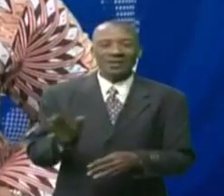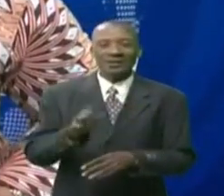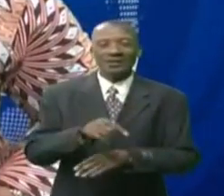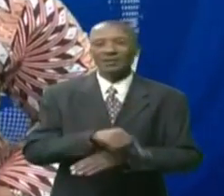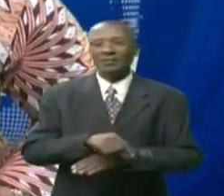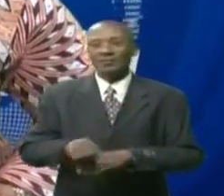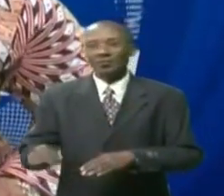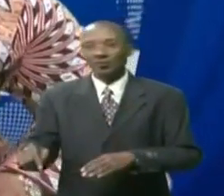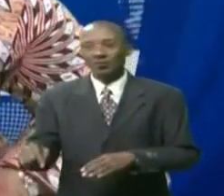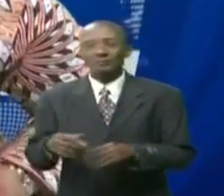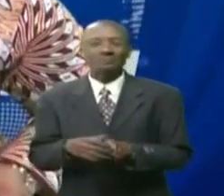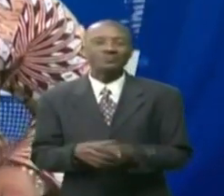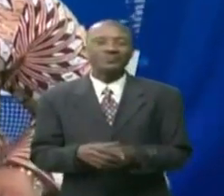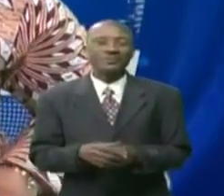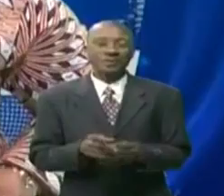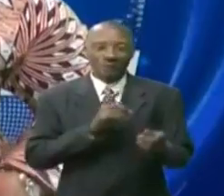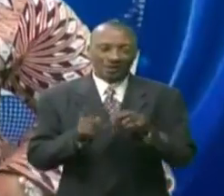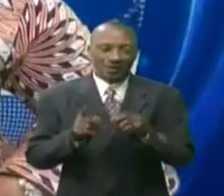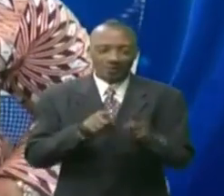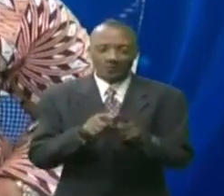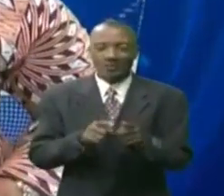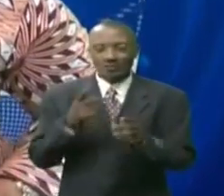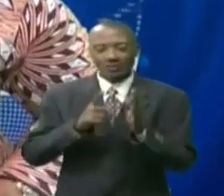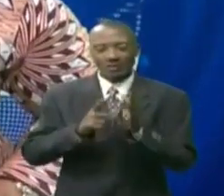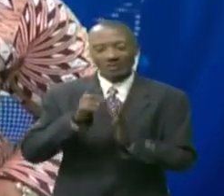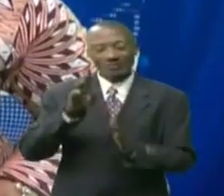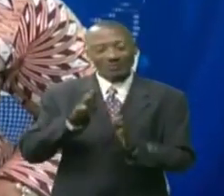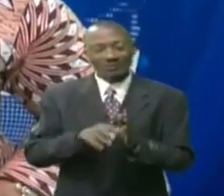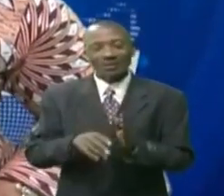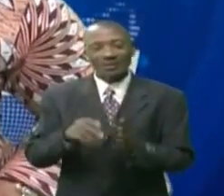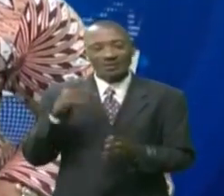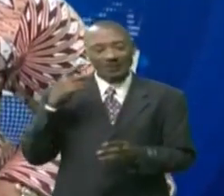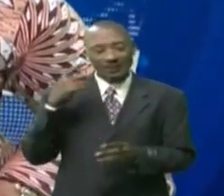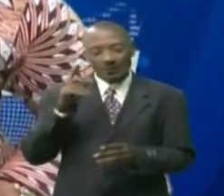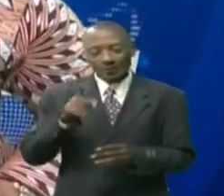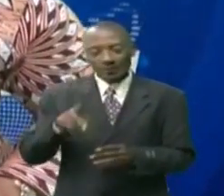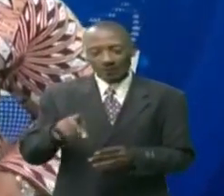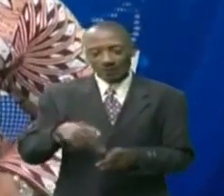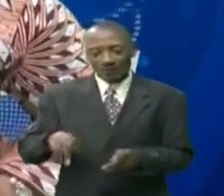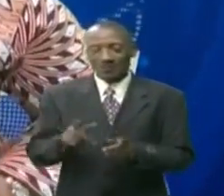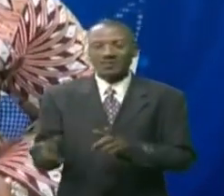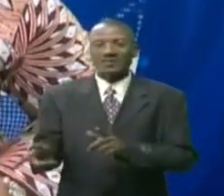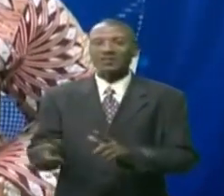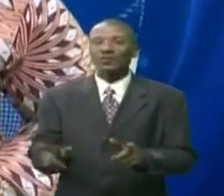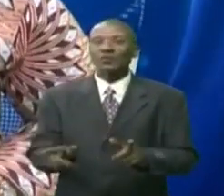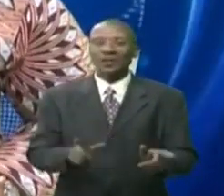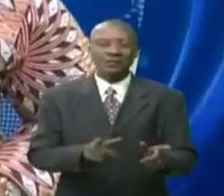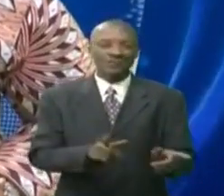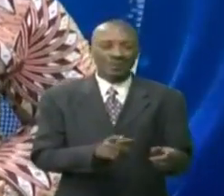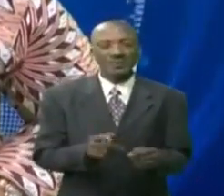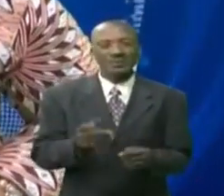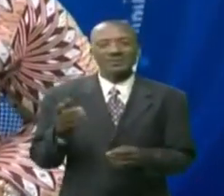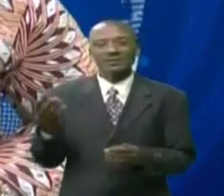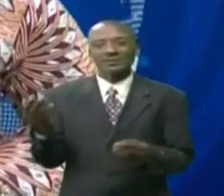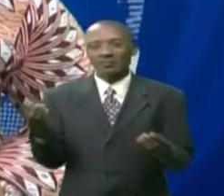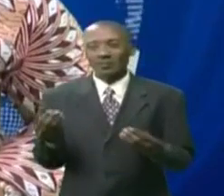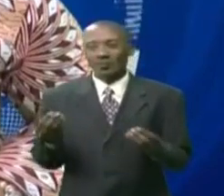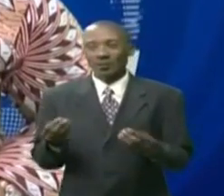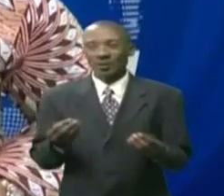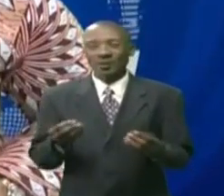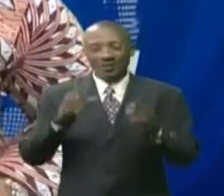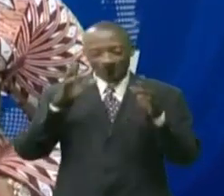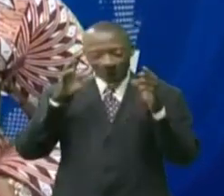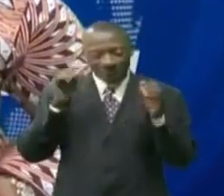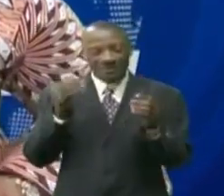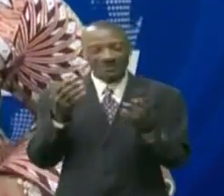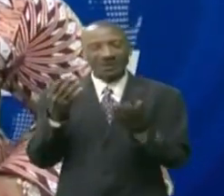ce mastodonte qui permettra désormais aux élus locaux de la province de Lualaba de travailler dans des meilleures conditions. Après la